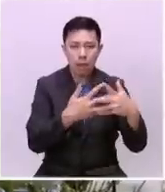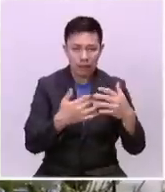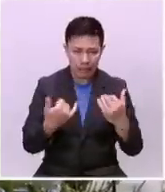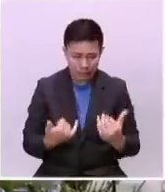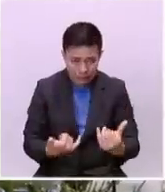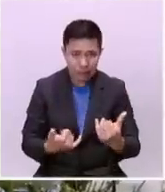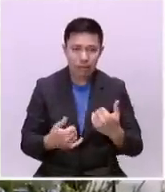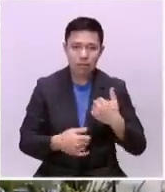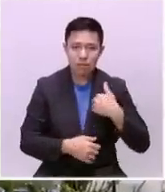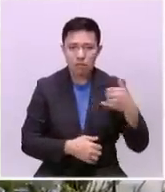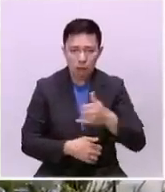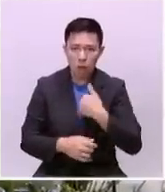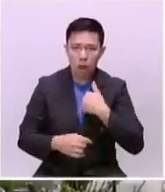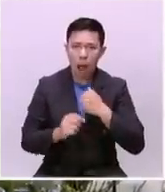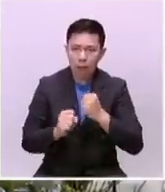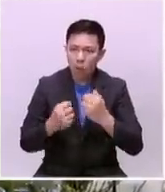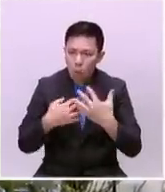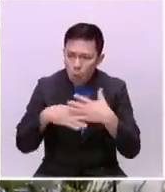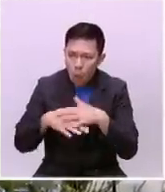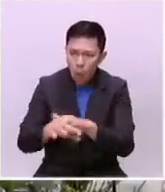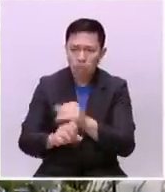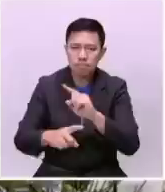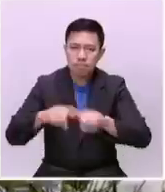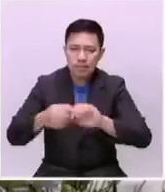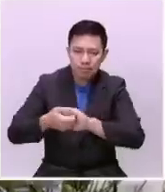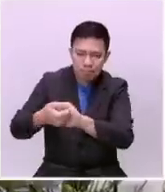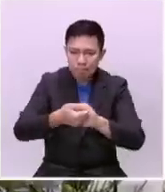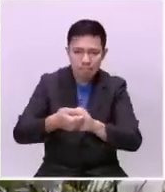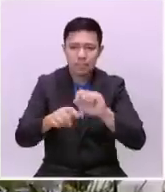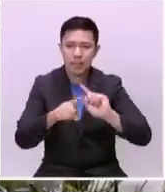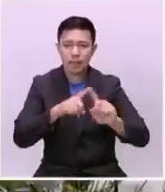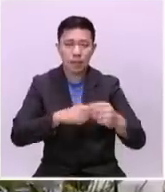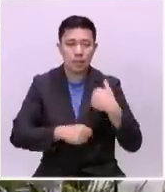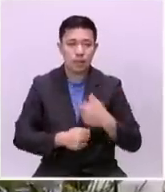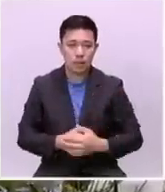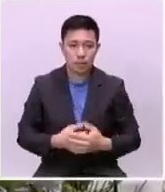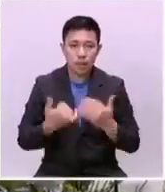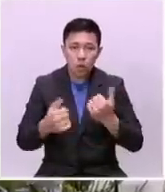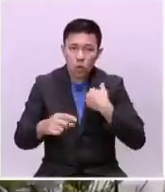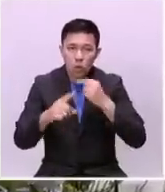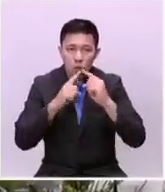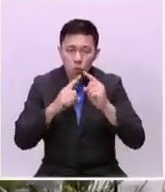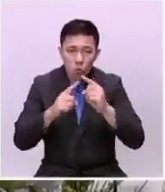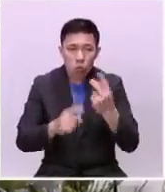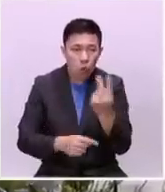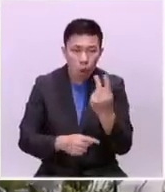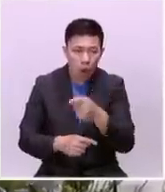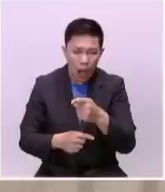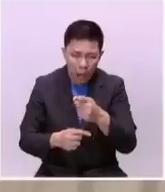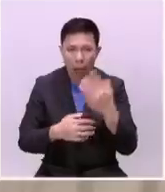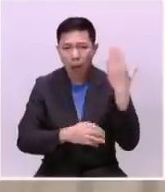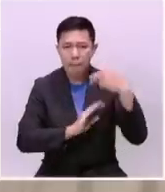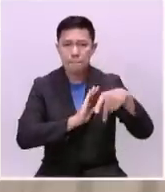มาและสหรัฐกำลังกลับไปมีส่วนร่วมกับพันธมิตรต่างๆอีกครั้งนะคะทั้งนี้การหารือของทั้งสองฝ่ายมีขึ้นเมื่อวันพฤหัส